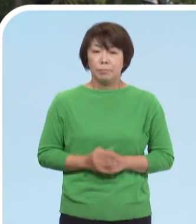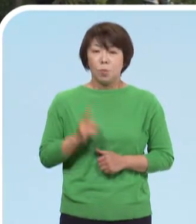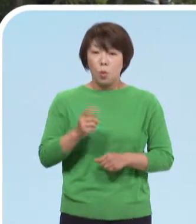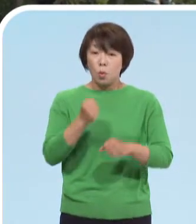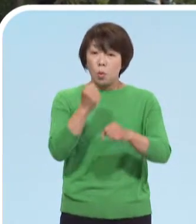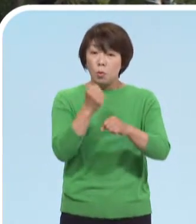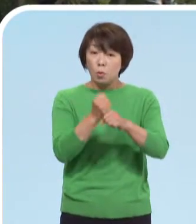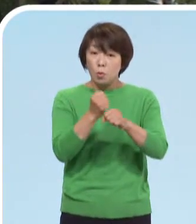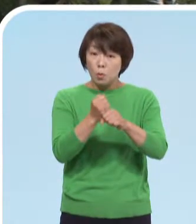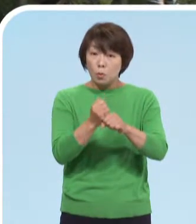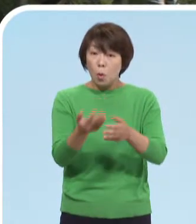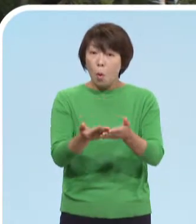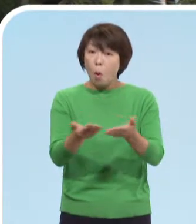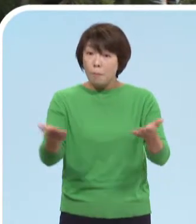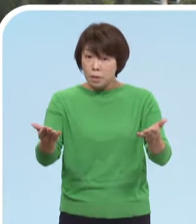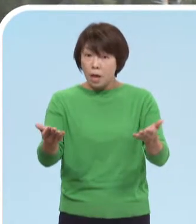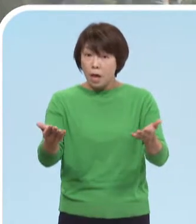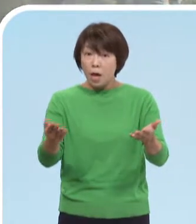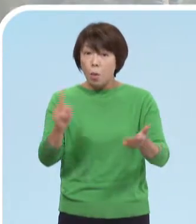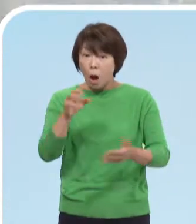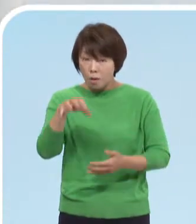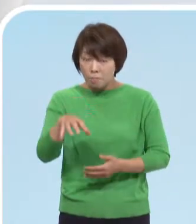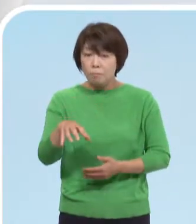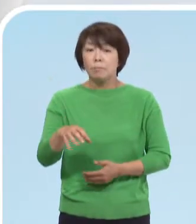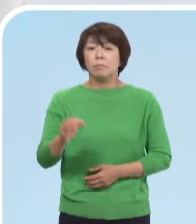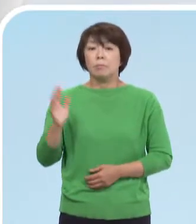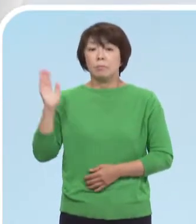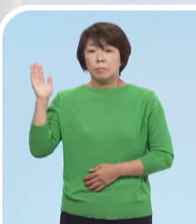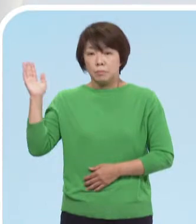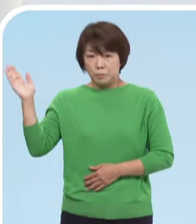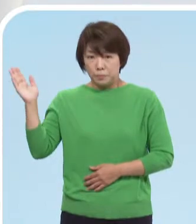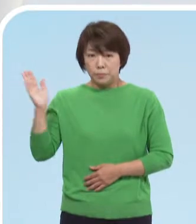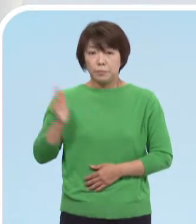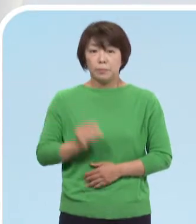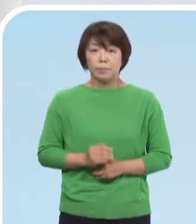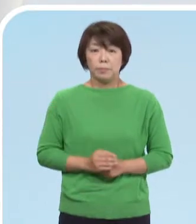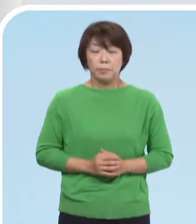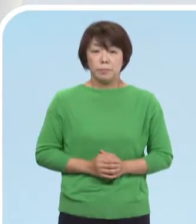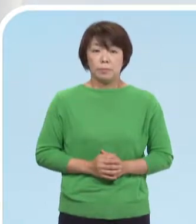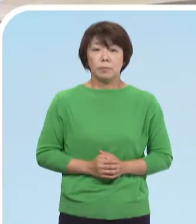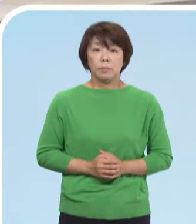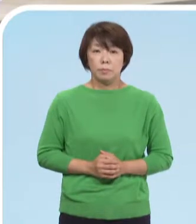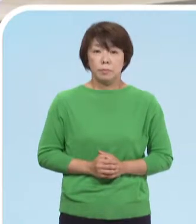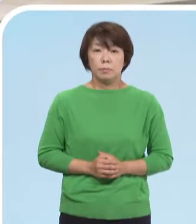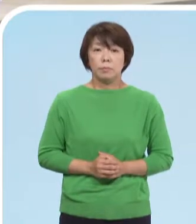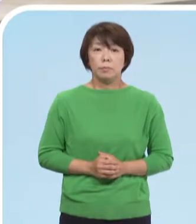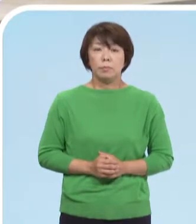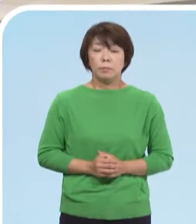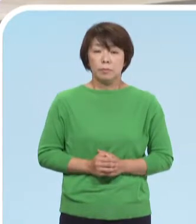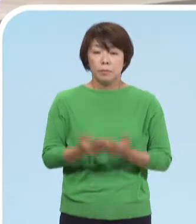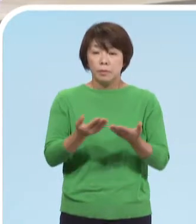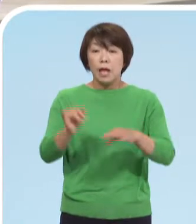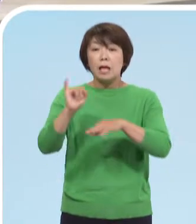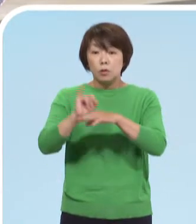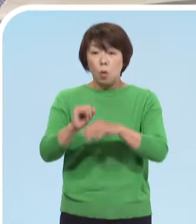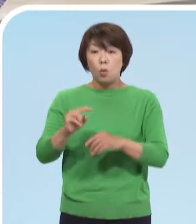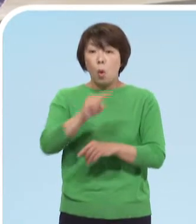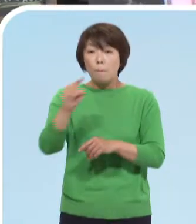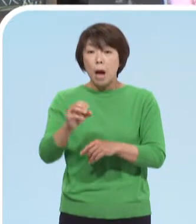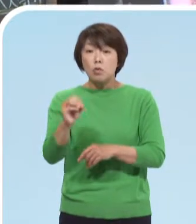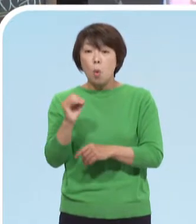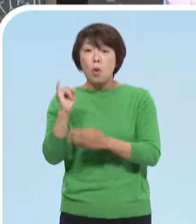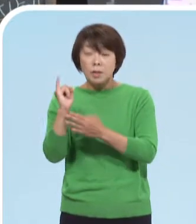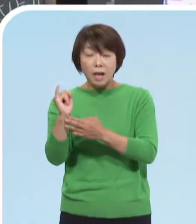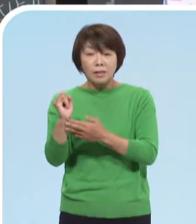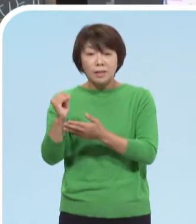このリッチミルクを製造販売しているのはジェラートショップテテ。店長の丸尾さんにお